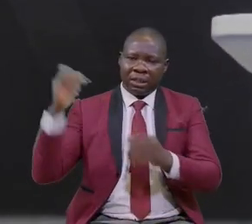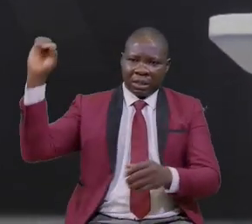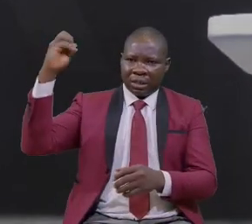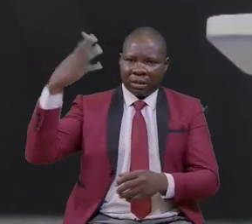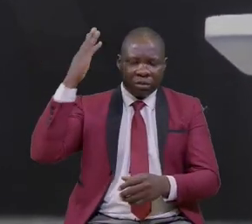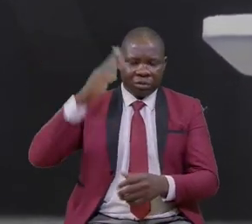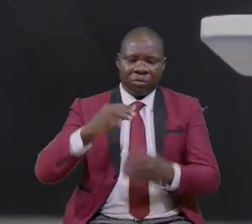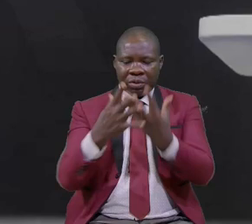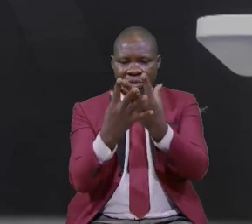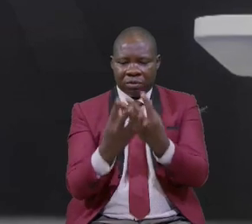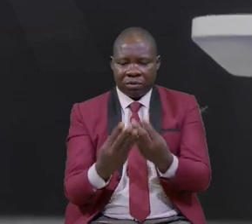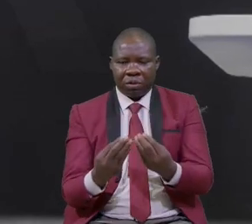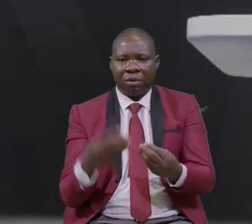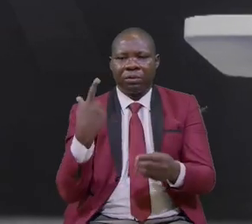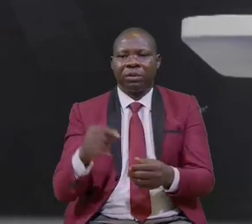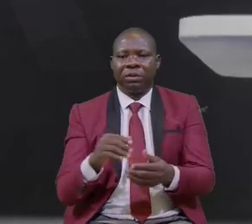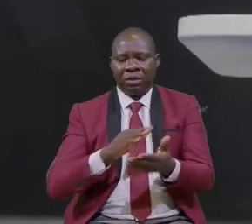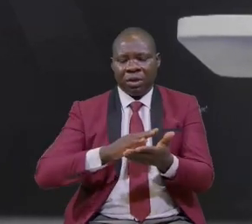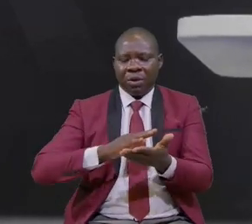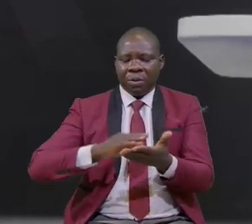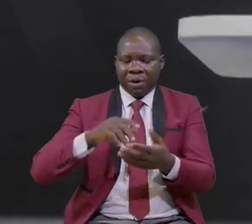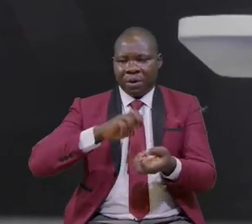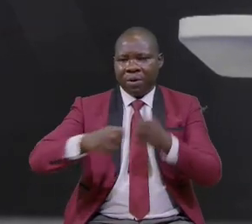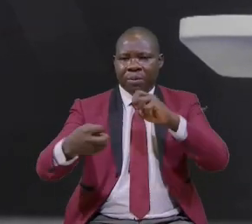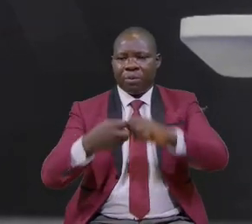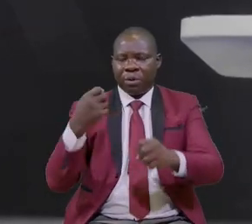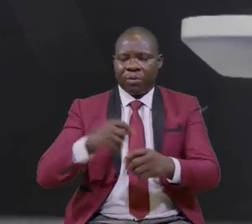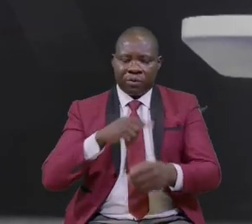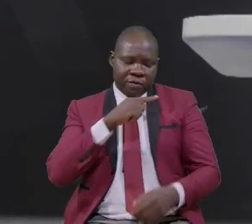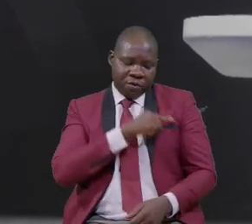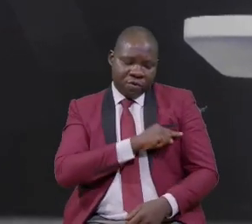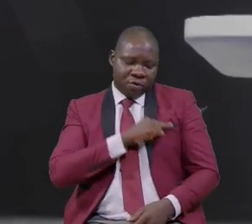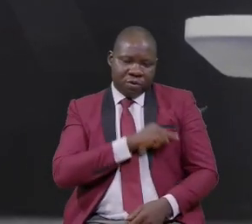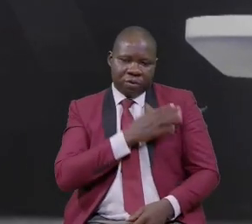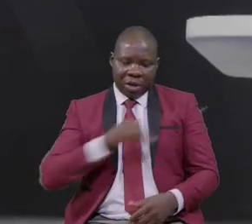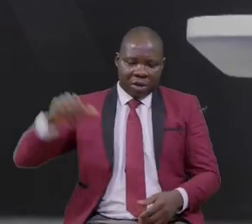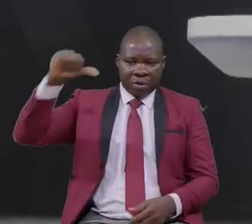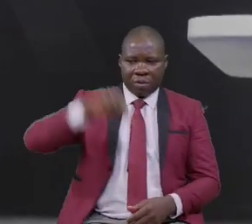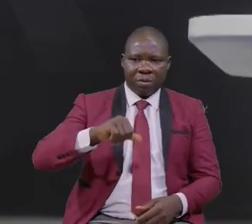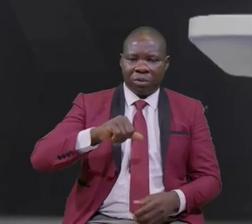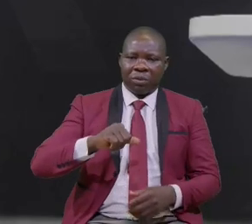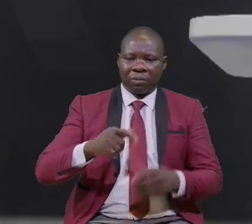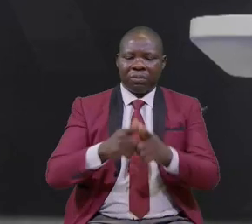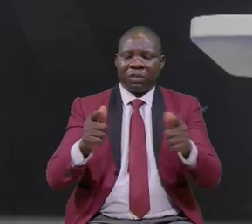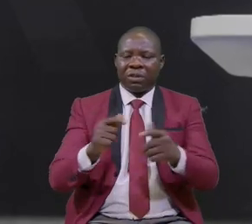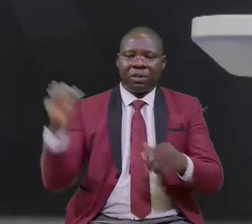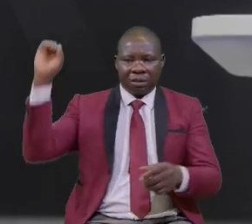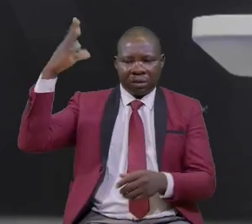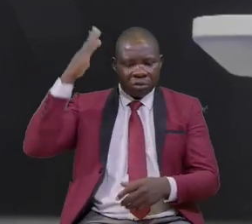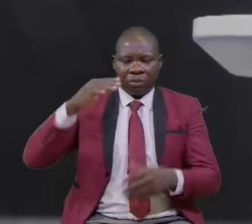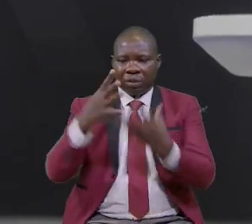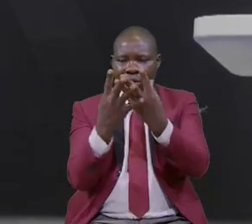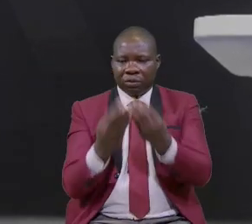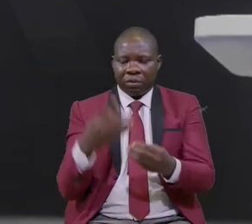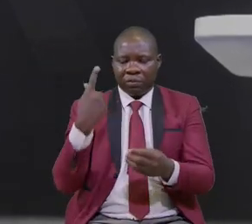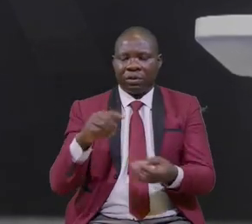La grâce va régler les problèmes et de condamnation, de culpabilité. Une grande grâce va